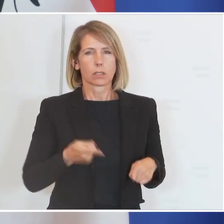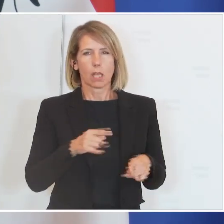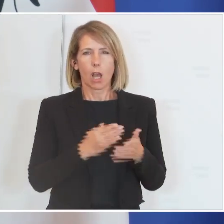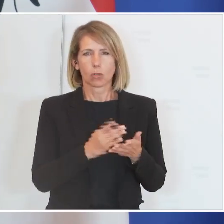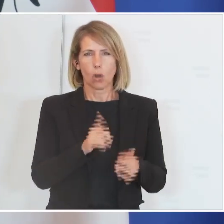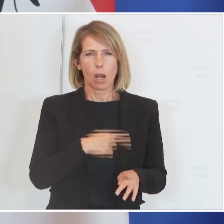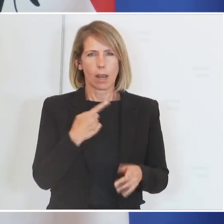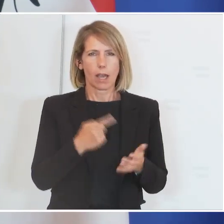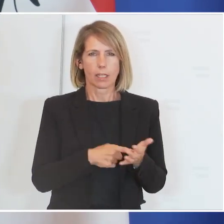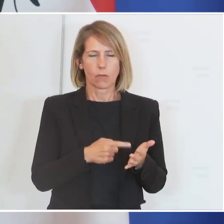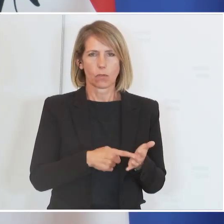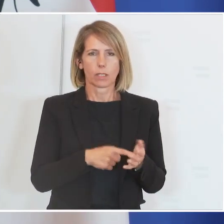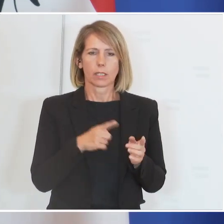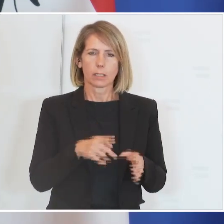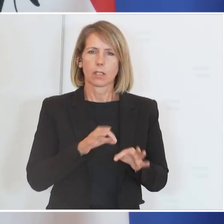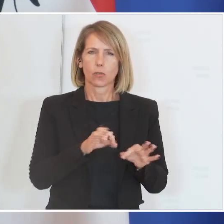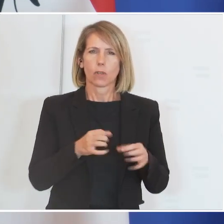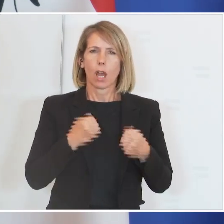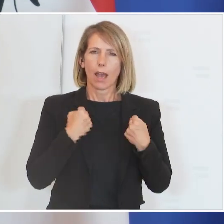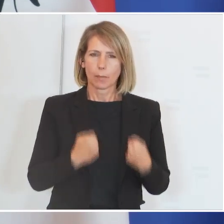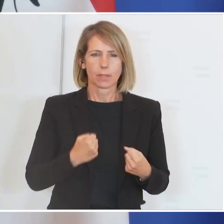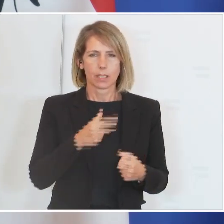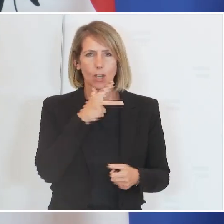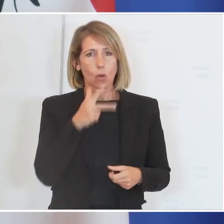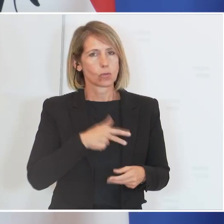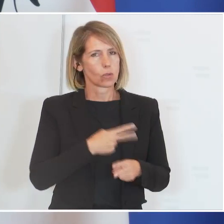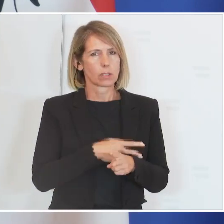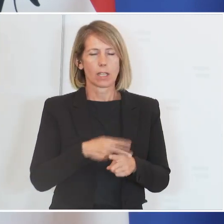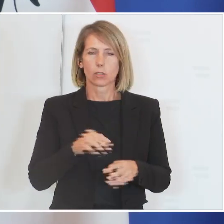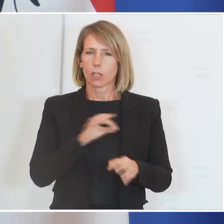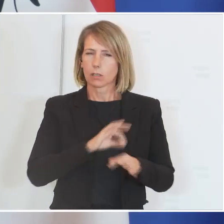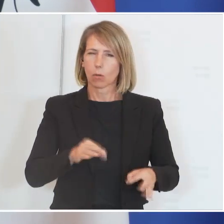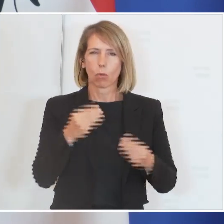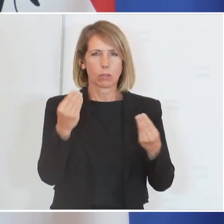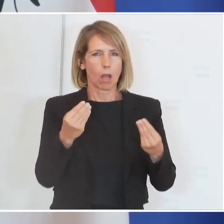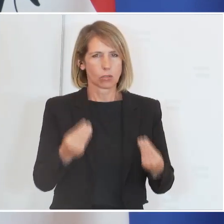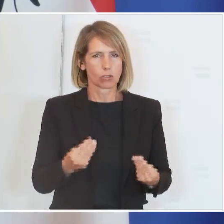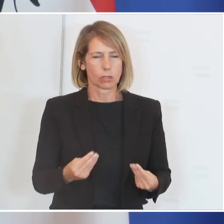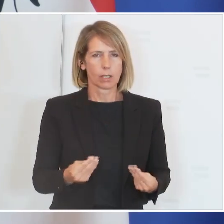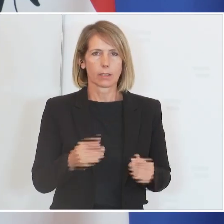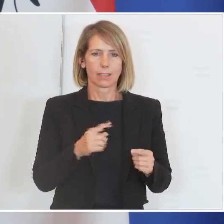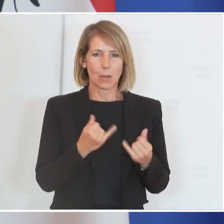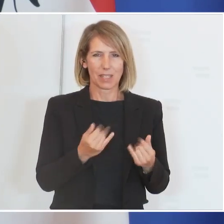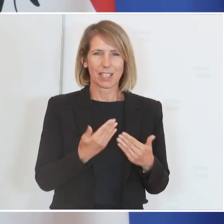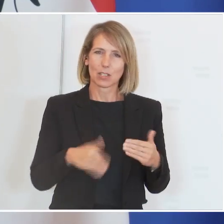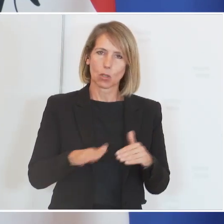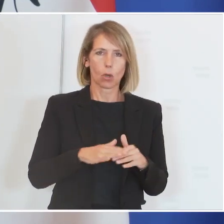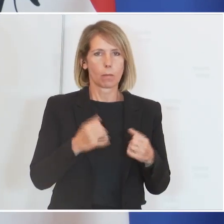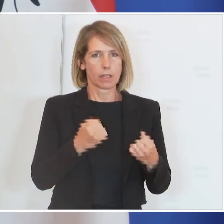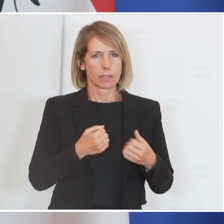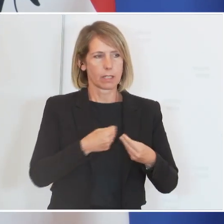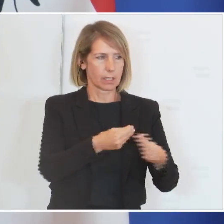Das ist ein ganz wichtiger Schritt zur Absicherung unseres Sozialstaats, der gut ausgestattet ist, aber der hiermit noch wesentlich mehr Sicherheit gibt.